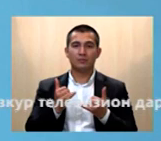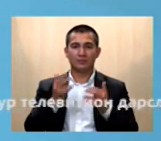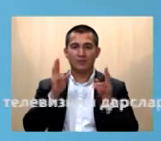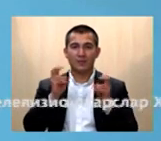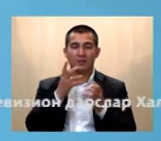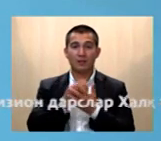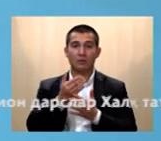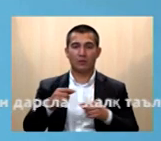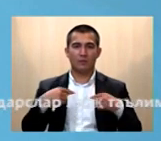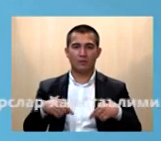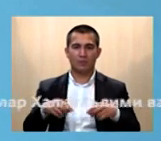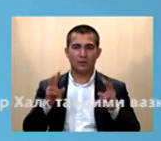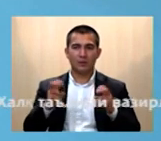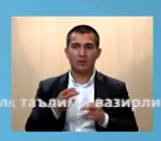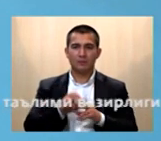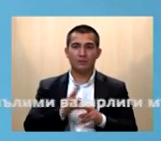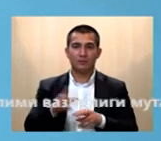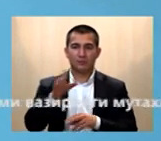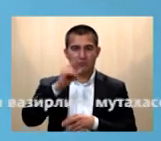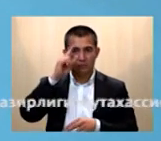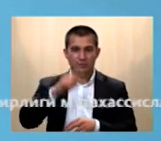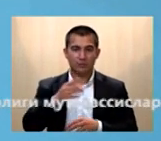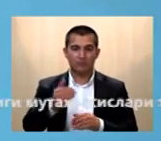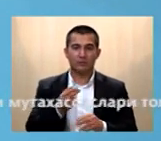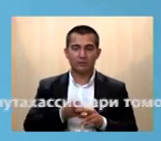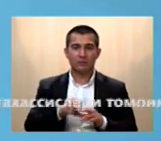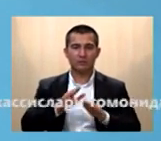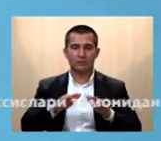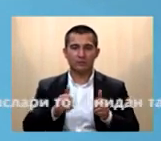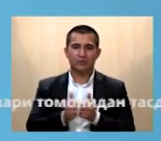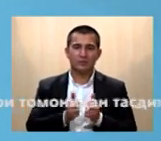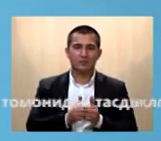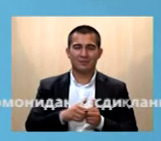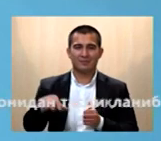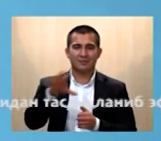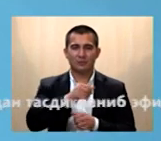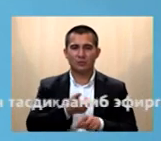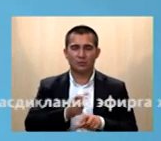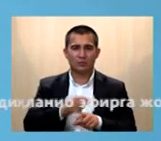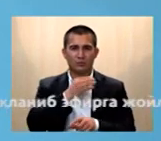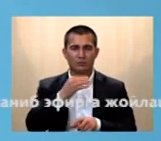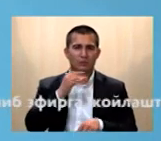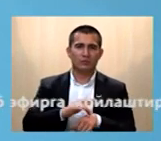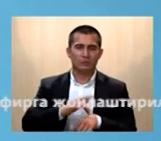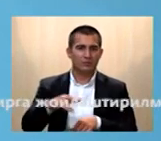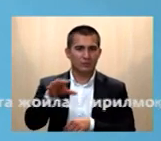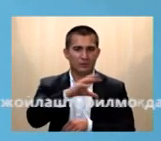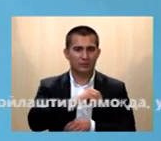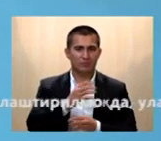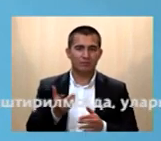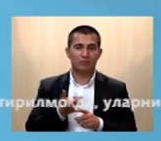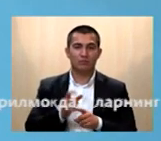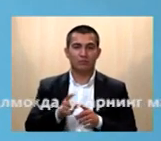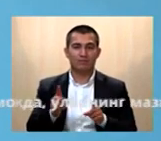futbol. Bilamizki, o'quvchilarimiz orasida bu o'yinga bo'lgan qiziqish juda yuqori darajada,